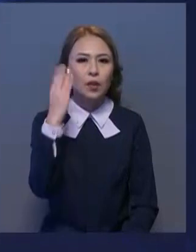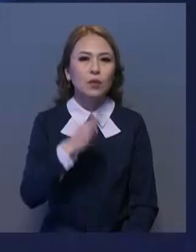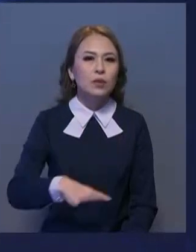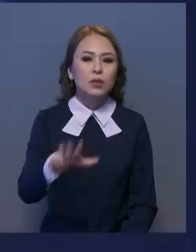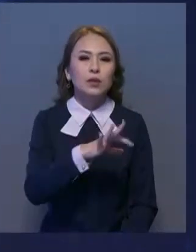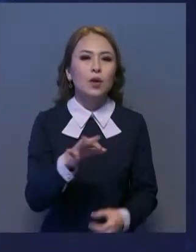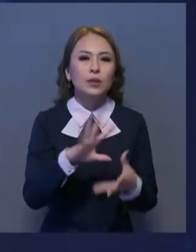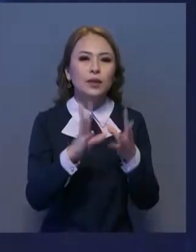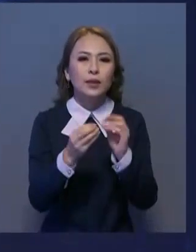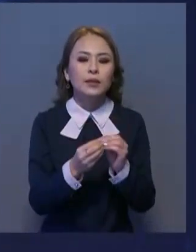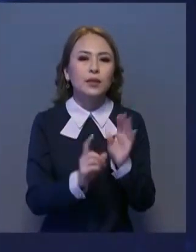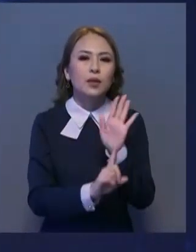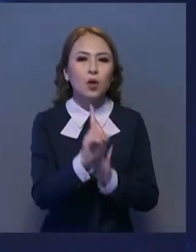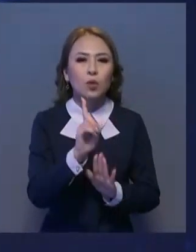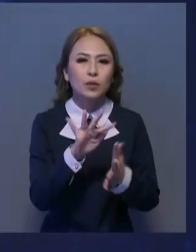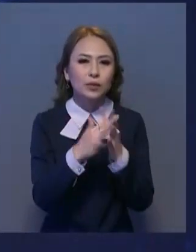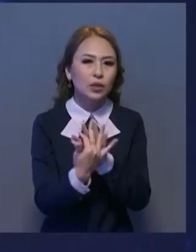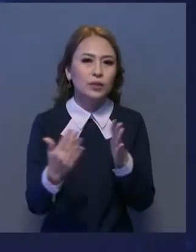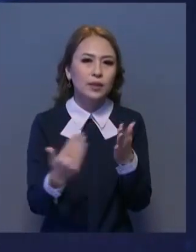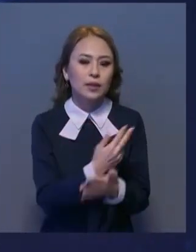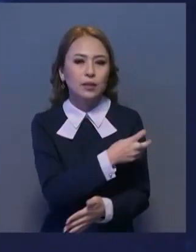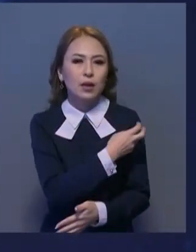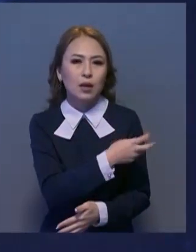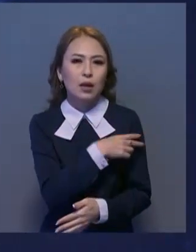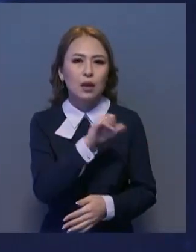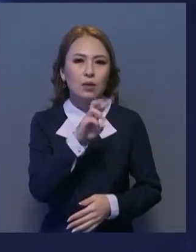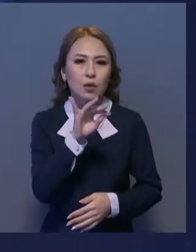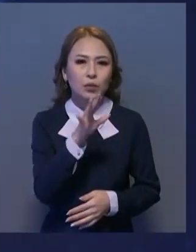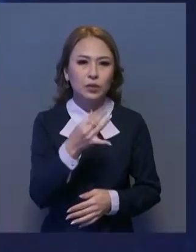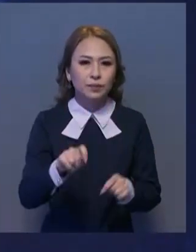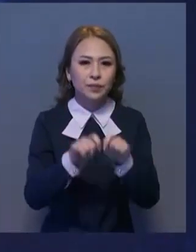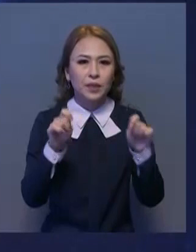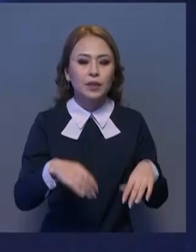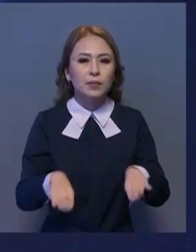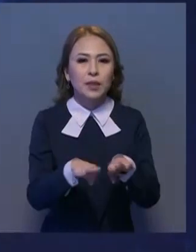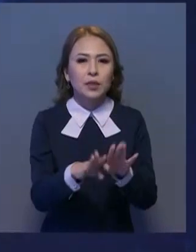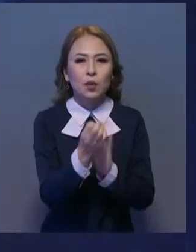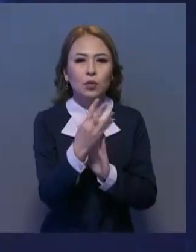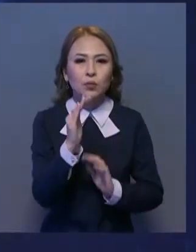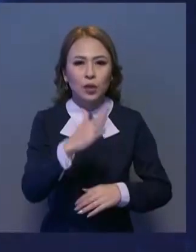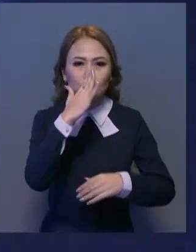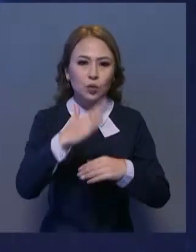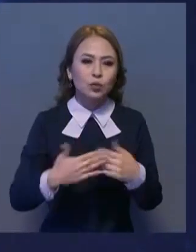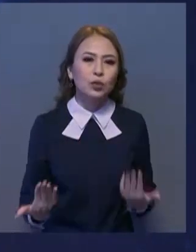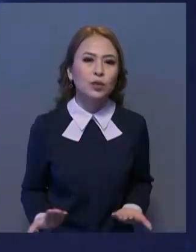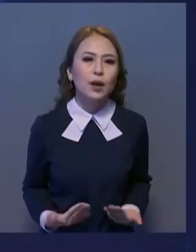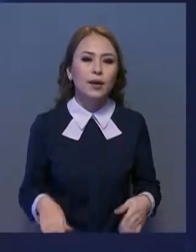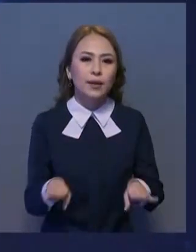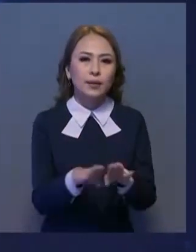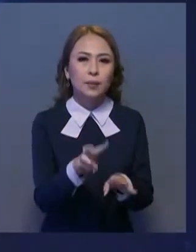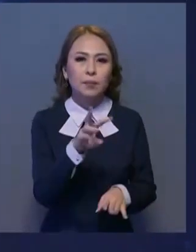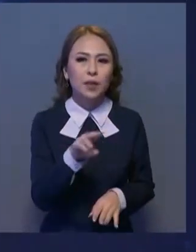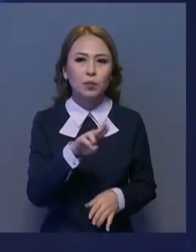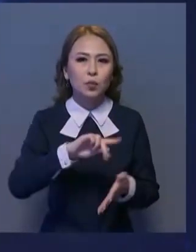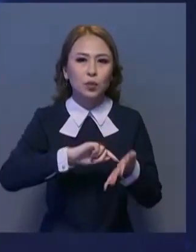Алматы облысы Іле ауданындағы Іргелі ауылында жаңа дәрігерлік амбулатория ашылды. Енді елді мекеннің 14 мыңға жуық тұрғыны